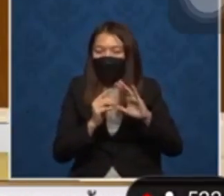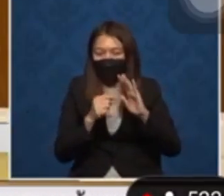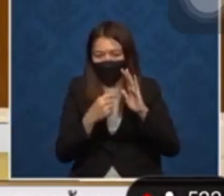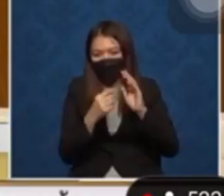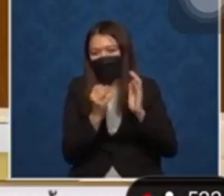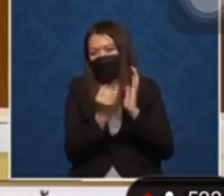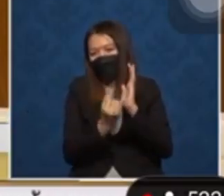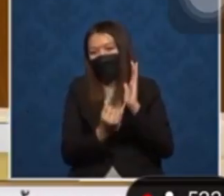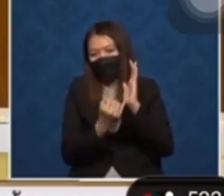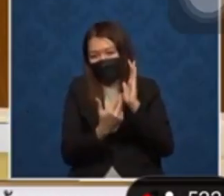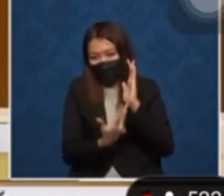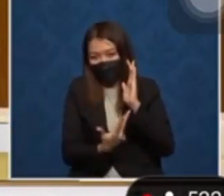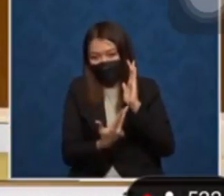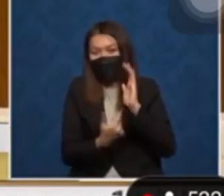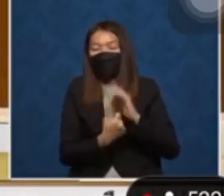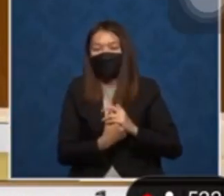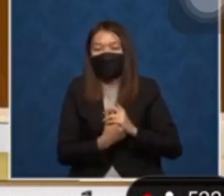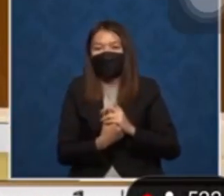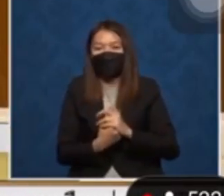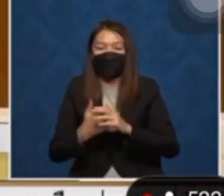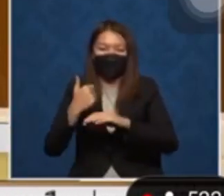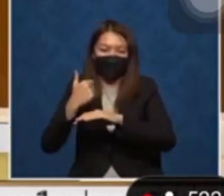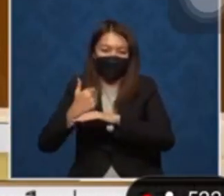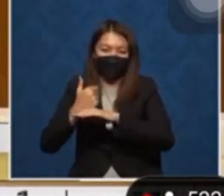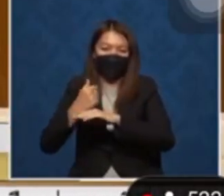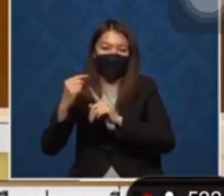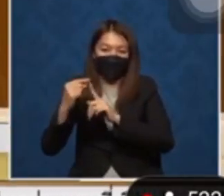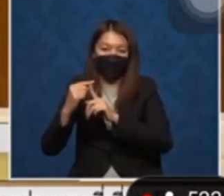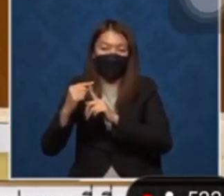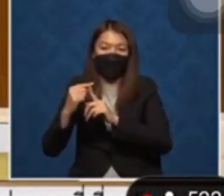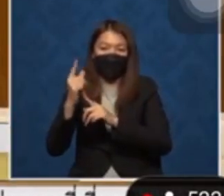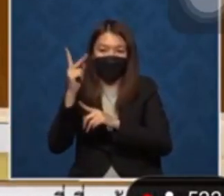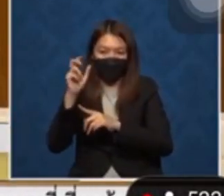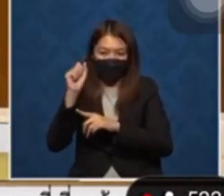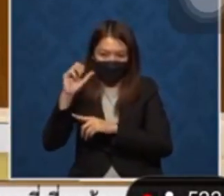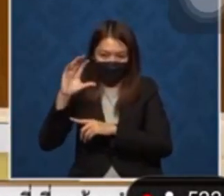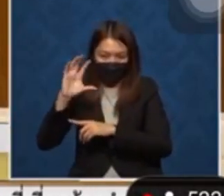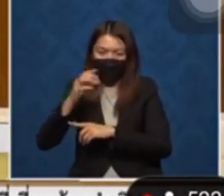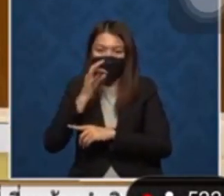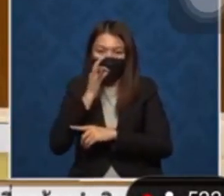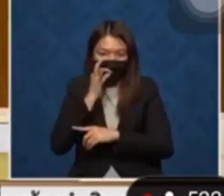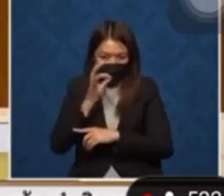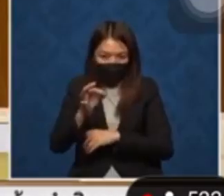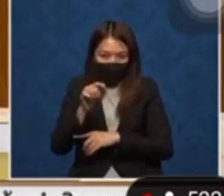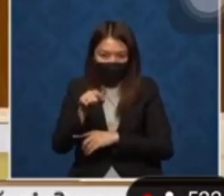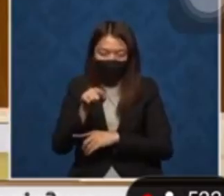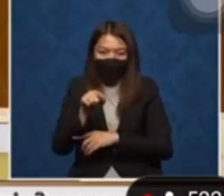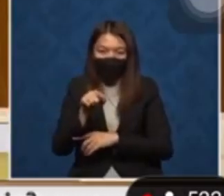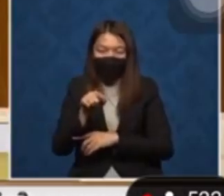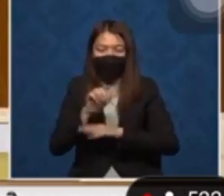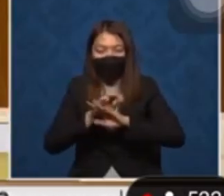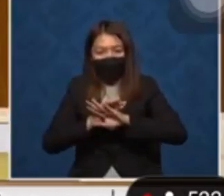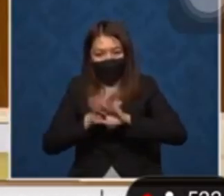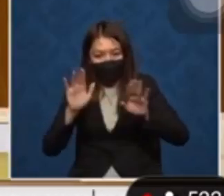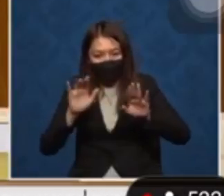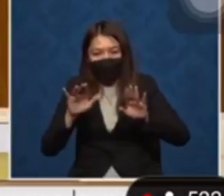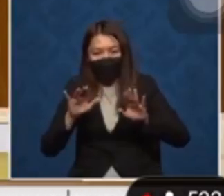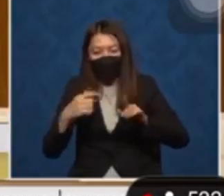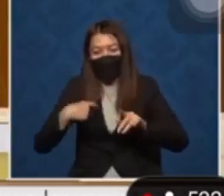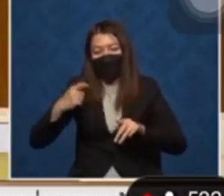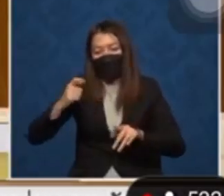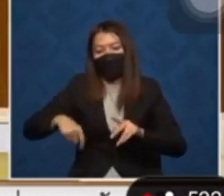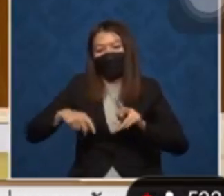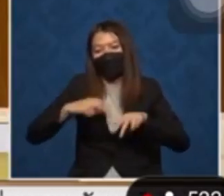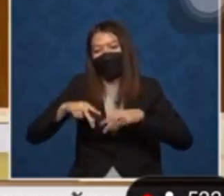ในการละเมิดสิทธิของคำสั่งหัวหน้าคสช.มีการฟ้องให้เพิกถอนคำสั่งที่4/2559ปรากฏว่าศาลปกครอง